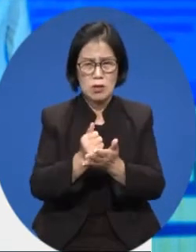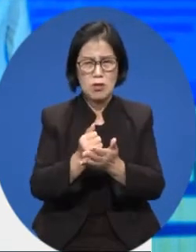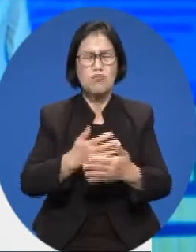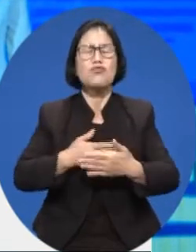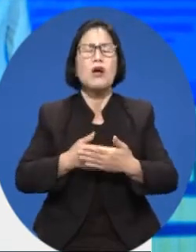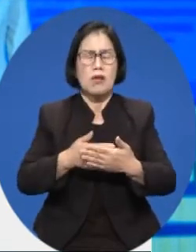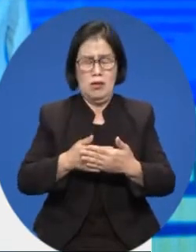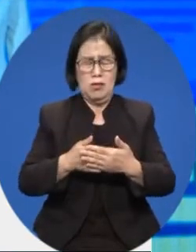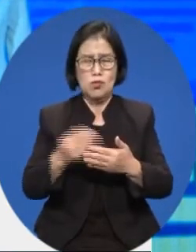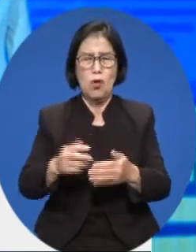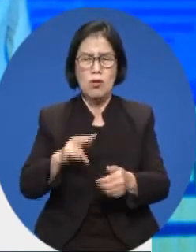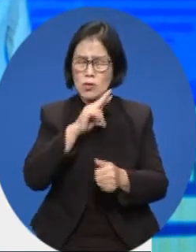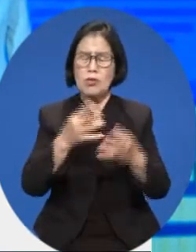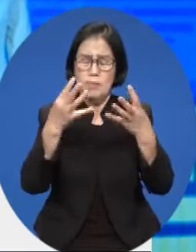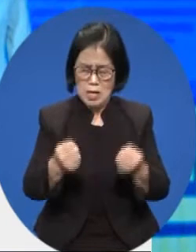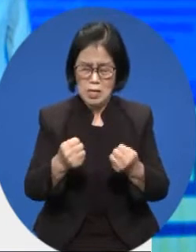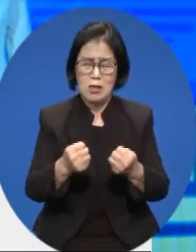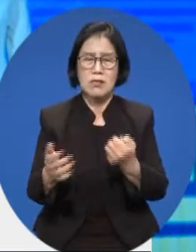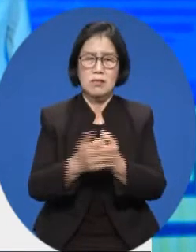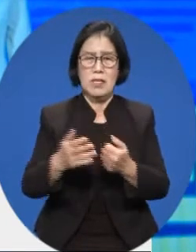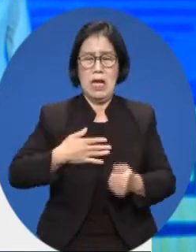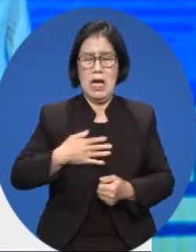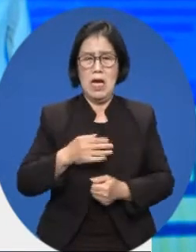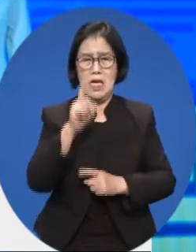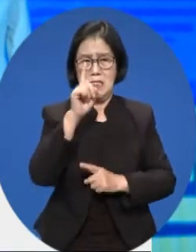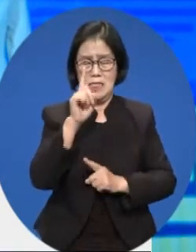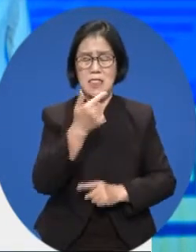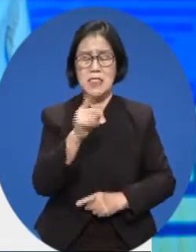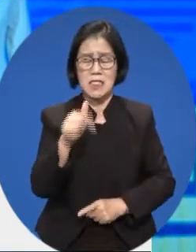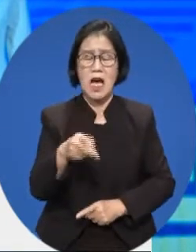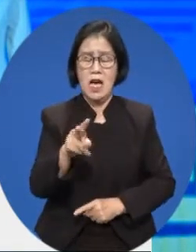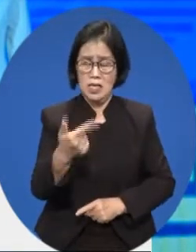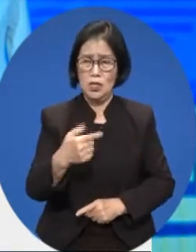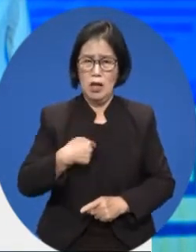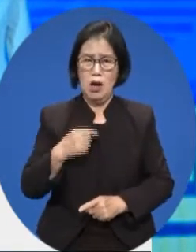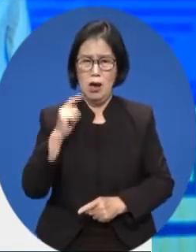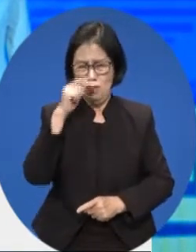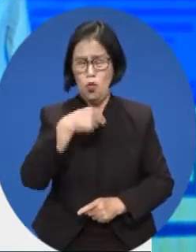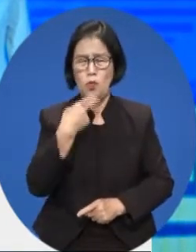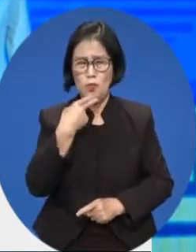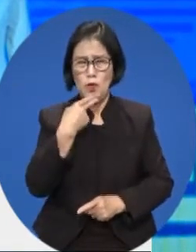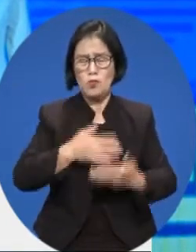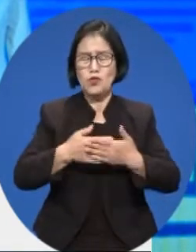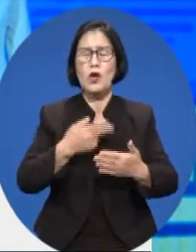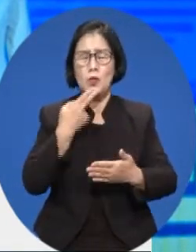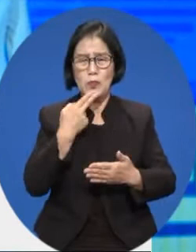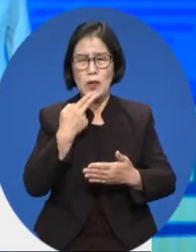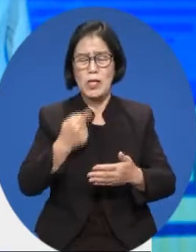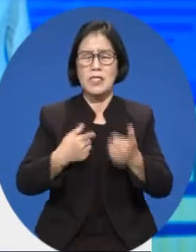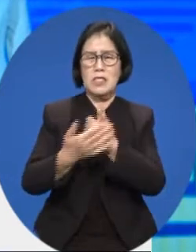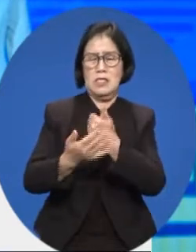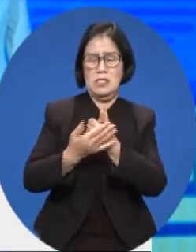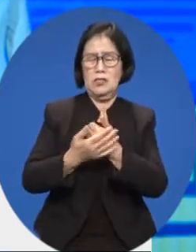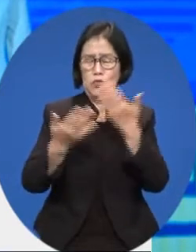많은 후보다 그러니까 5기 없는 나를 민주당의 있는지 자들은 선택을 해 줬으면 좋겠다 라는 캠페인을 할 수 밖에